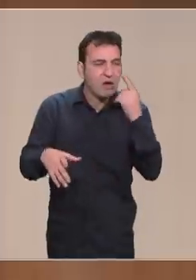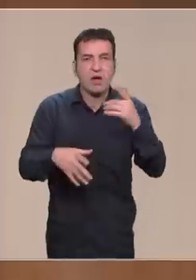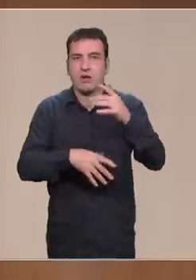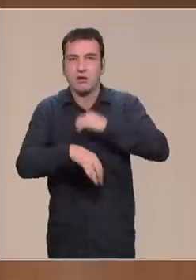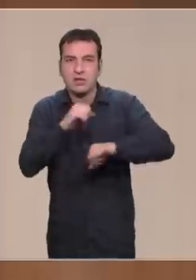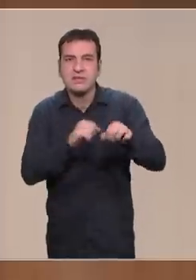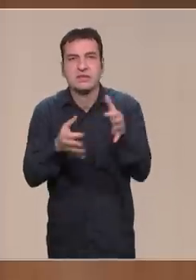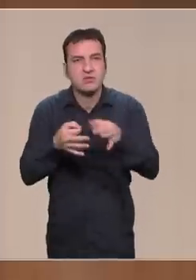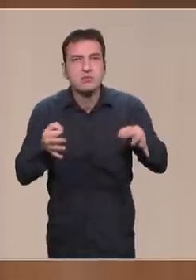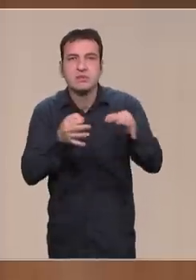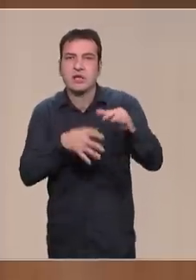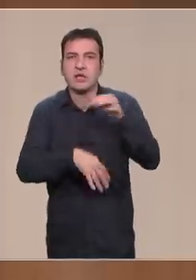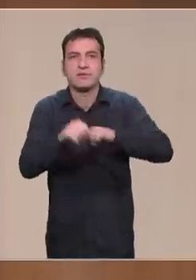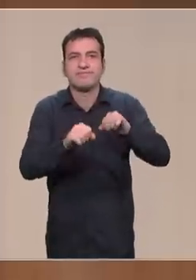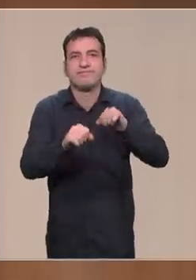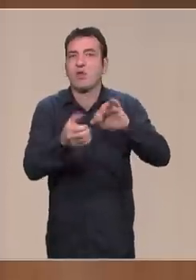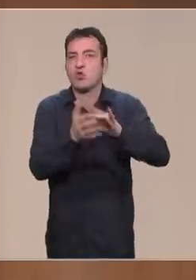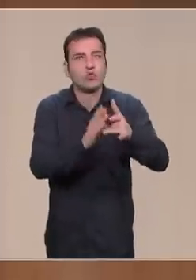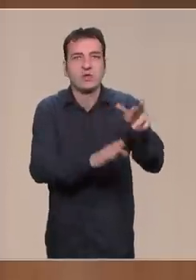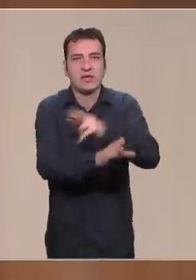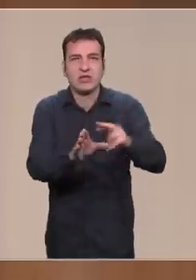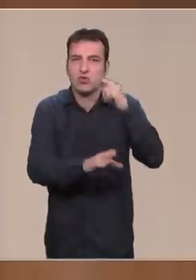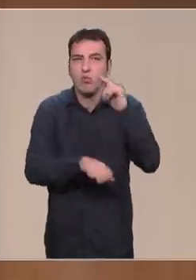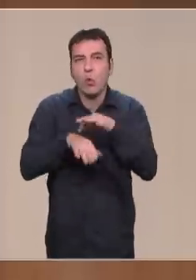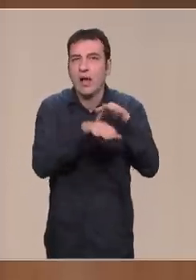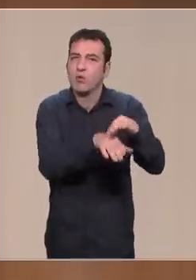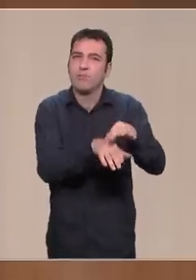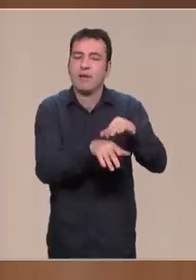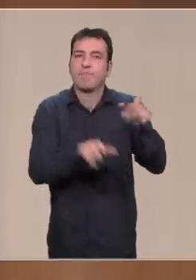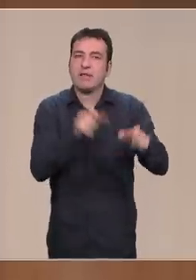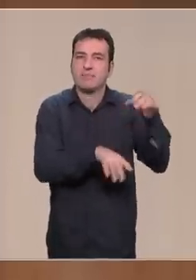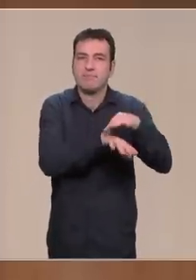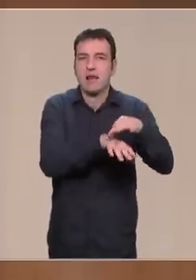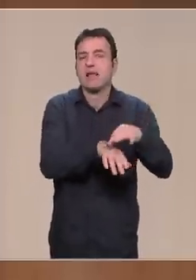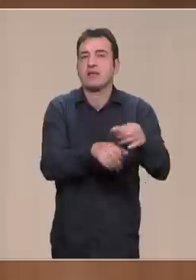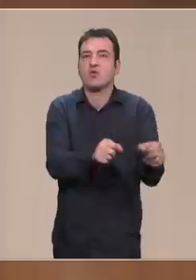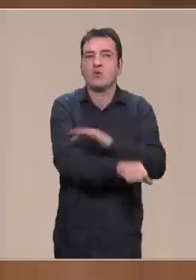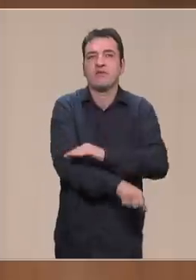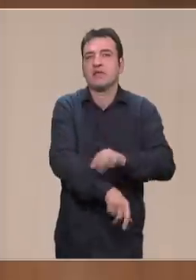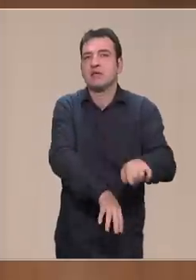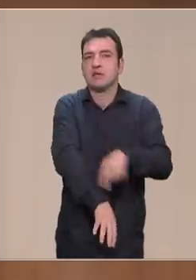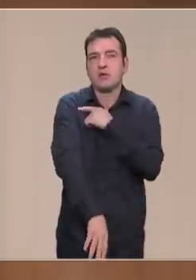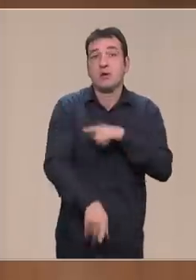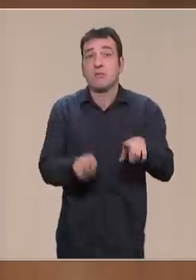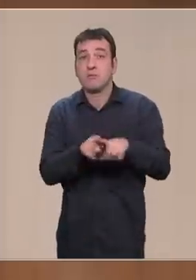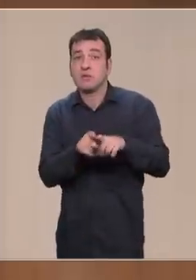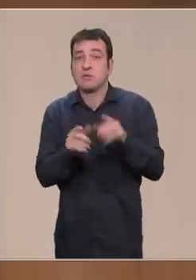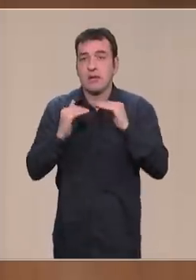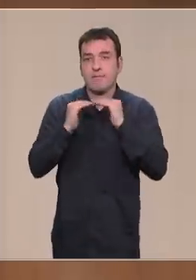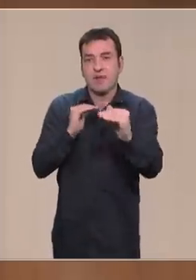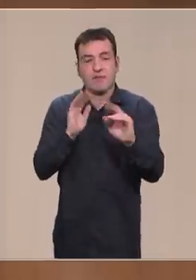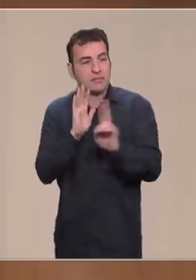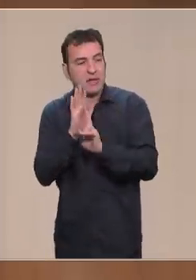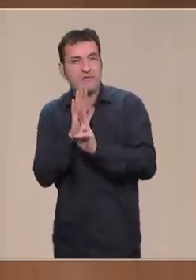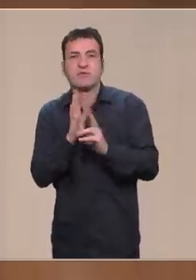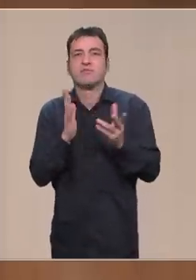toutes les régions pour la prise en charge et l'accompagnement des malades du Covid long, mais aussi la plateforme de référencement et de prise en charge des malades